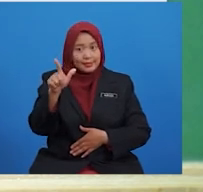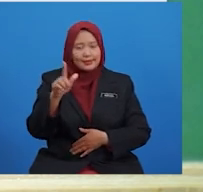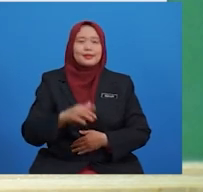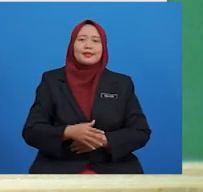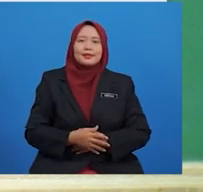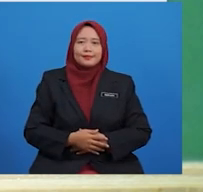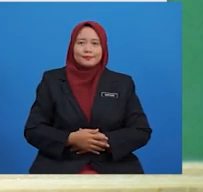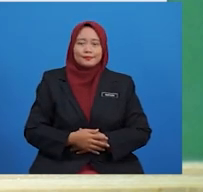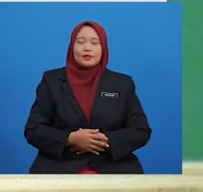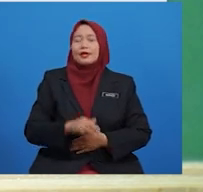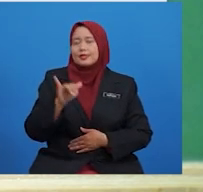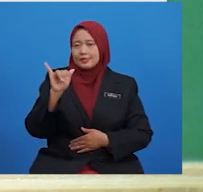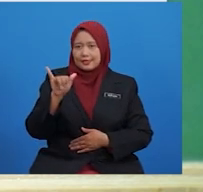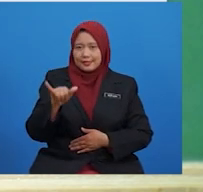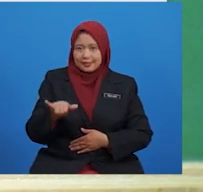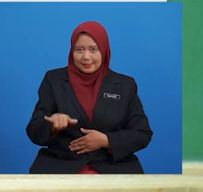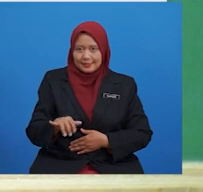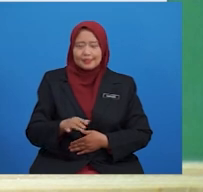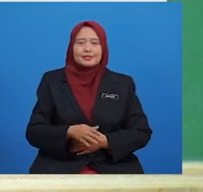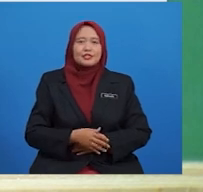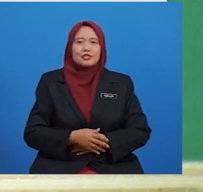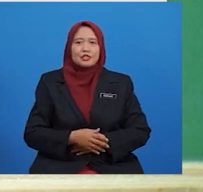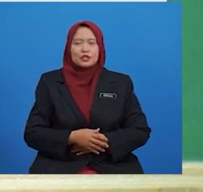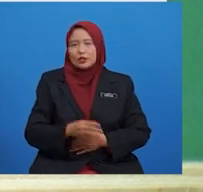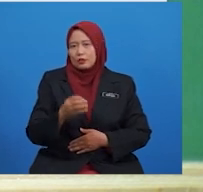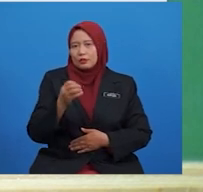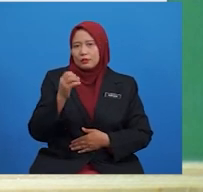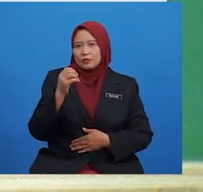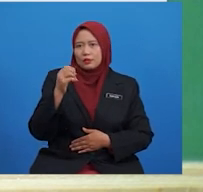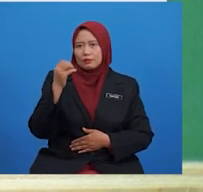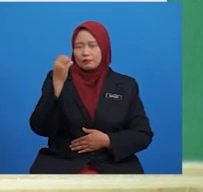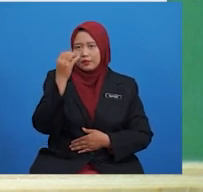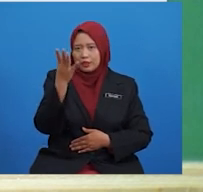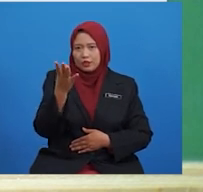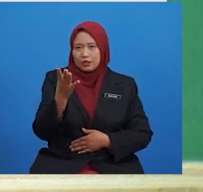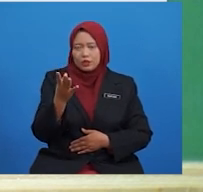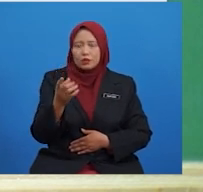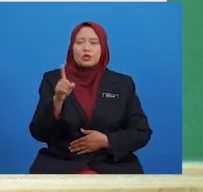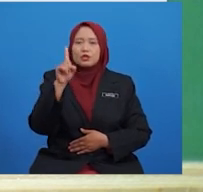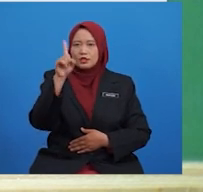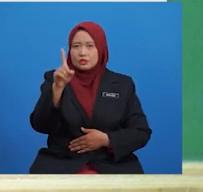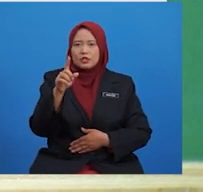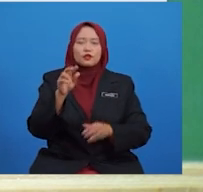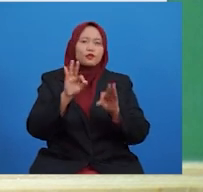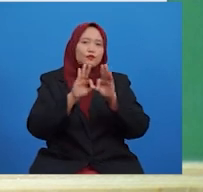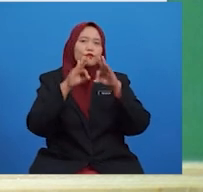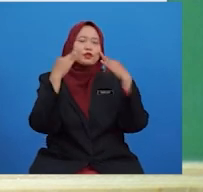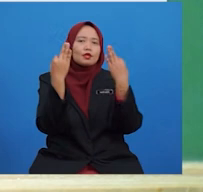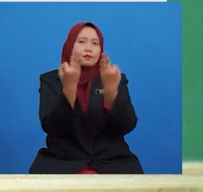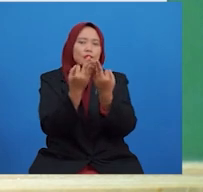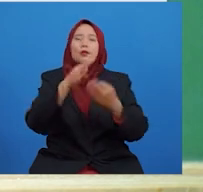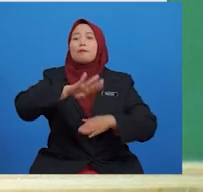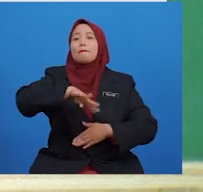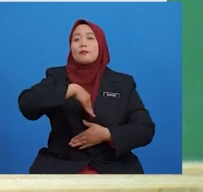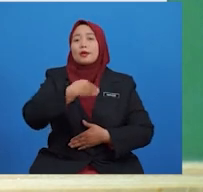Ya, skrin ini memaparkan imej sebuah keluarga bahagia yang terdiri daripada